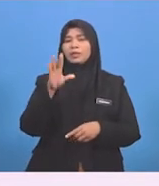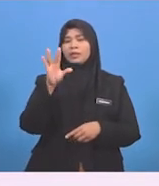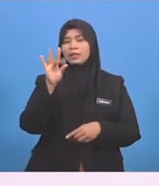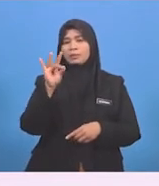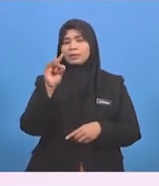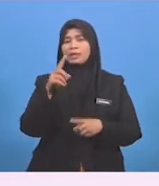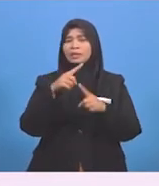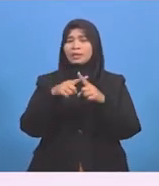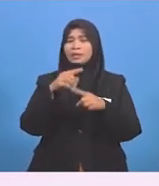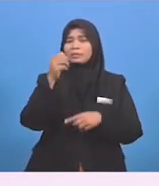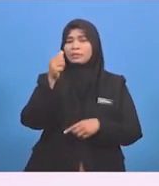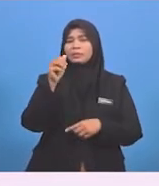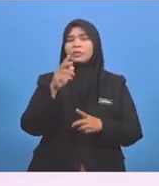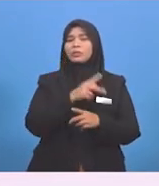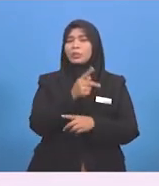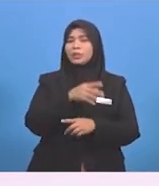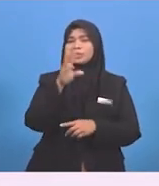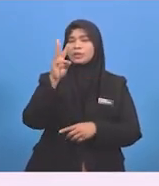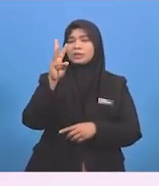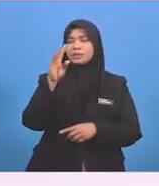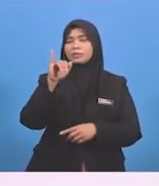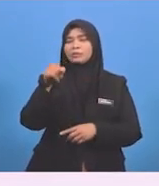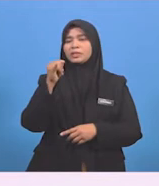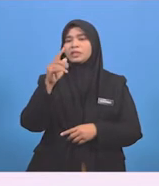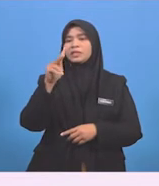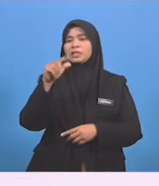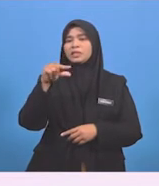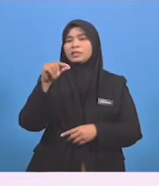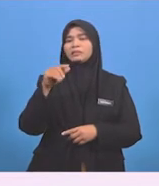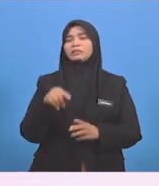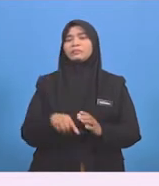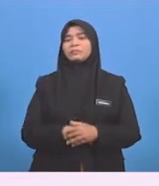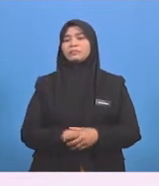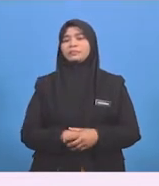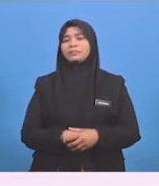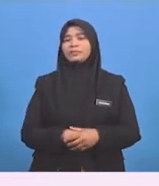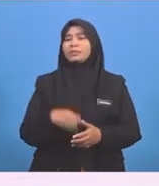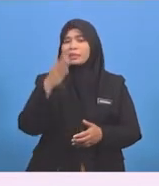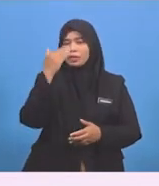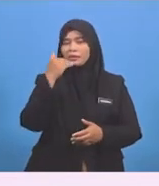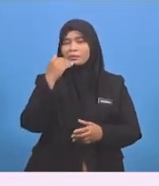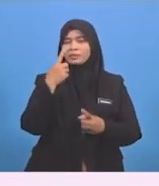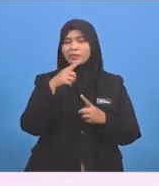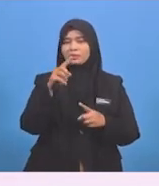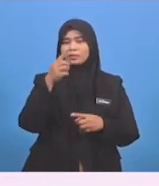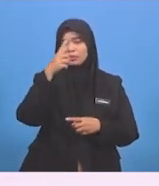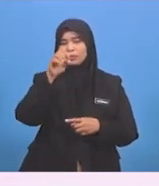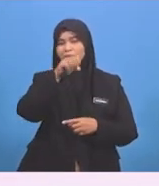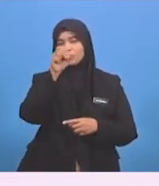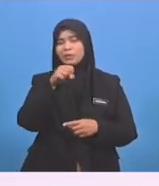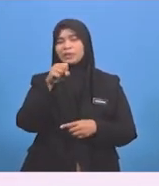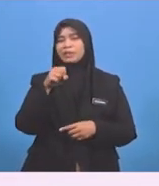1.8 darab 10 kuasa 6 joule. Mengapakah jawapan untuk soalan C dan D